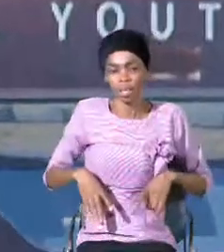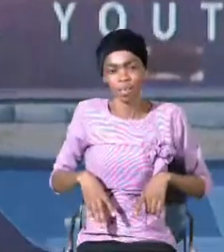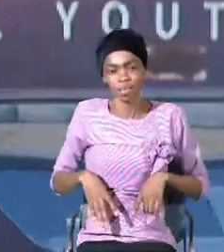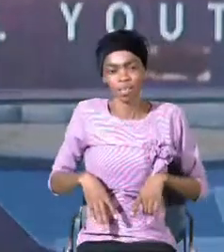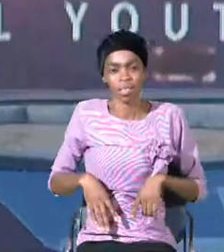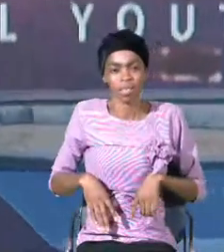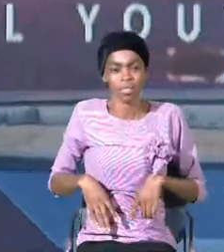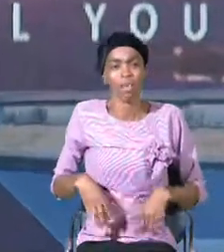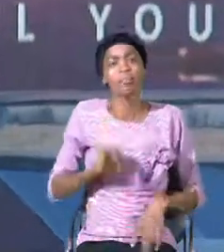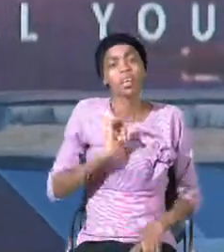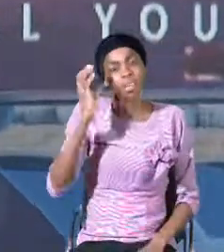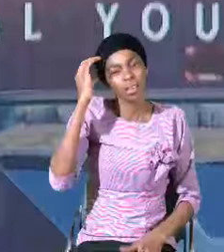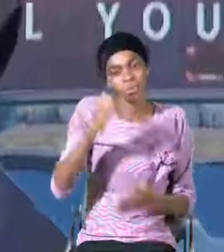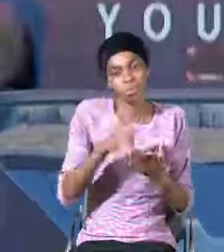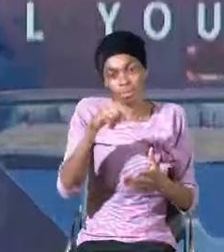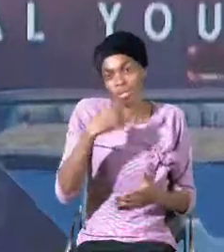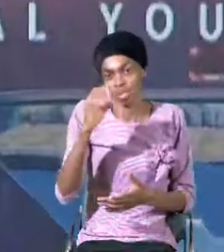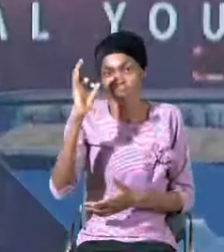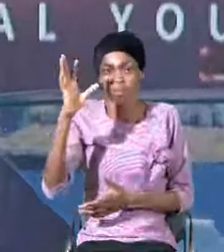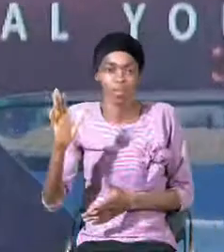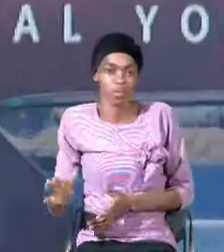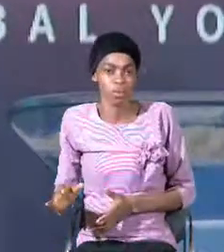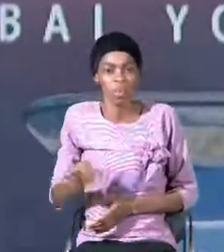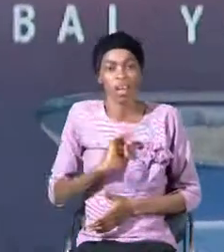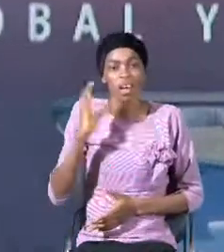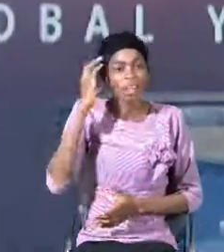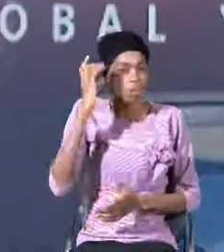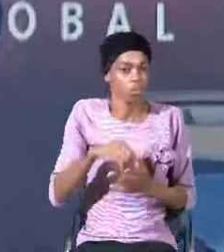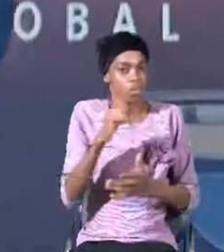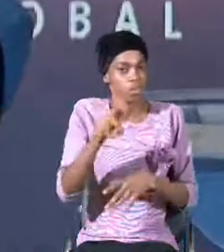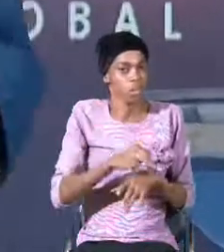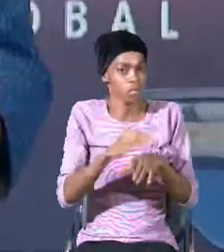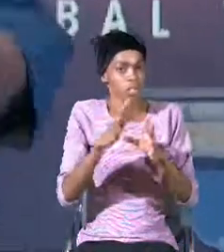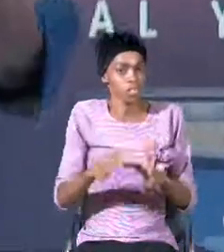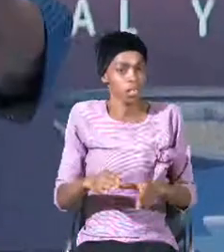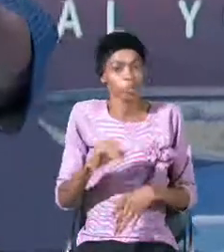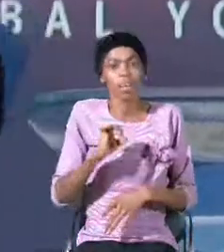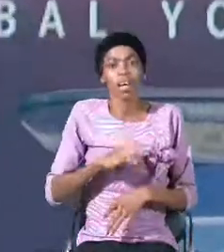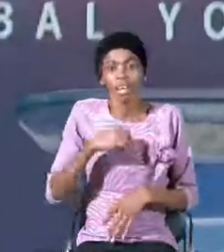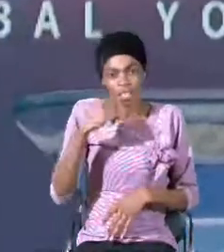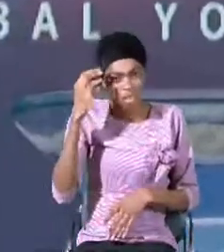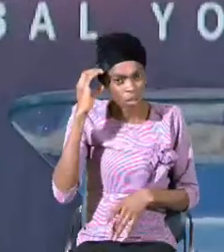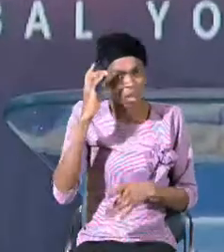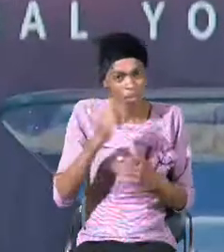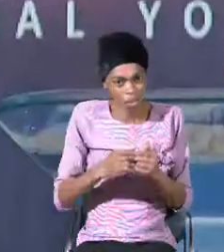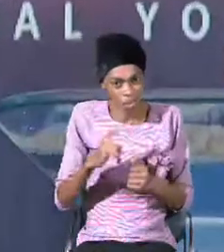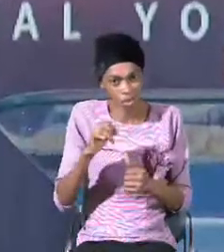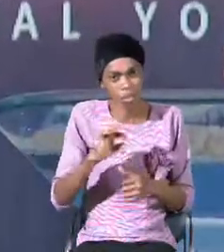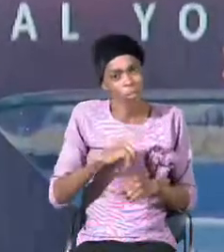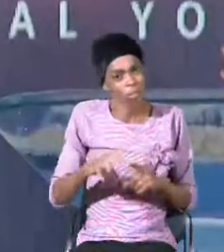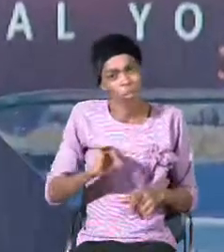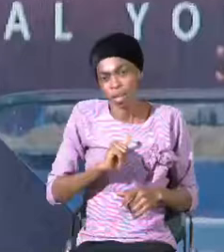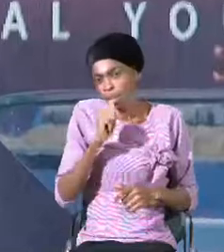j'entends ce que vous dites, les prédicateurs. J'entends ce que vous dites aux ministres. J'entends tout ce qu'ils ont dit. Mais vous savez, je